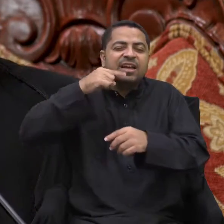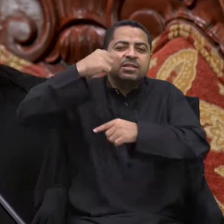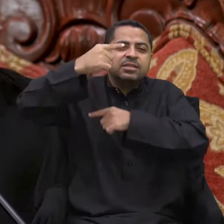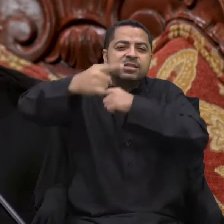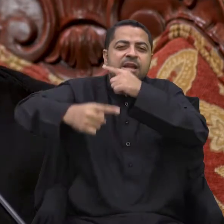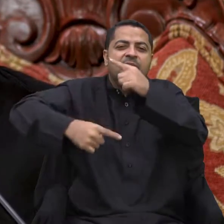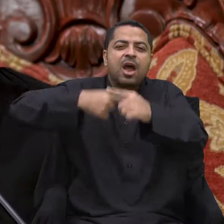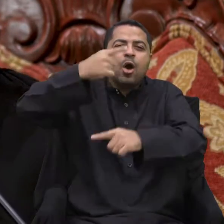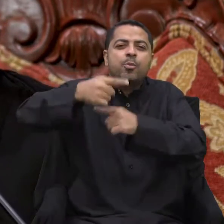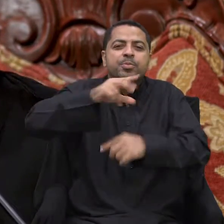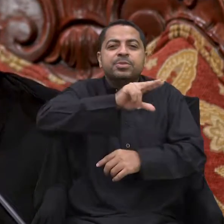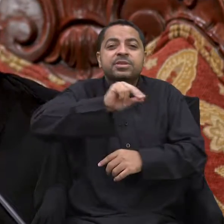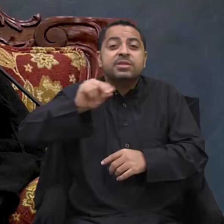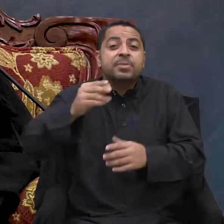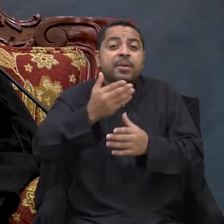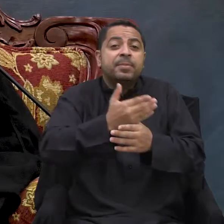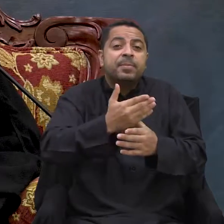ببقاء هذه القيم.